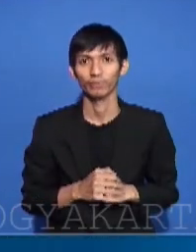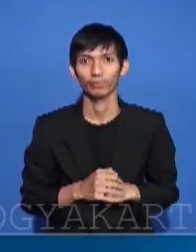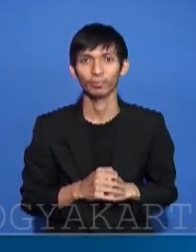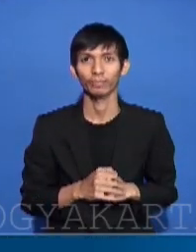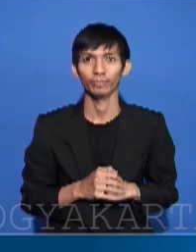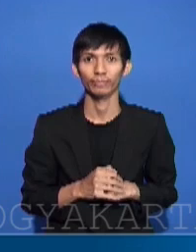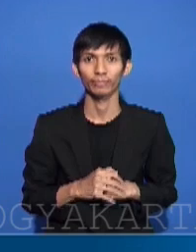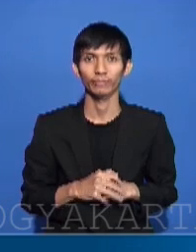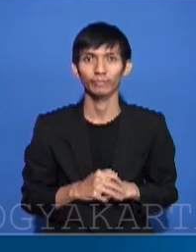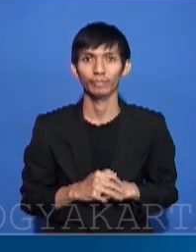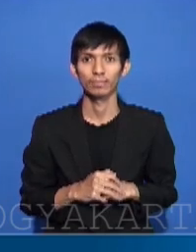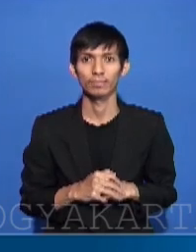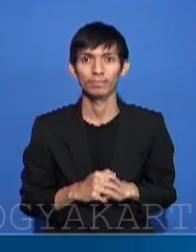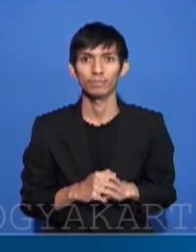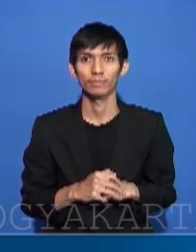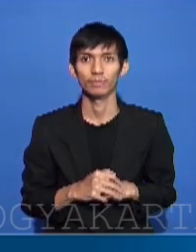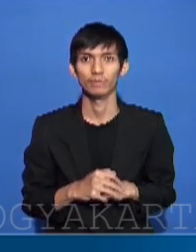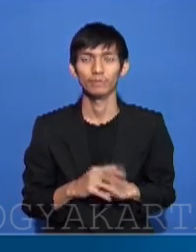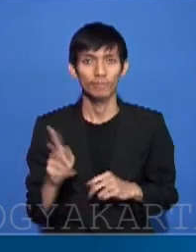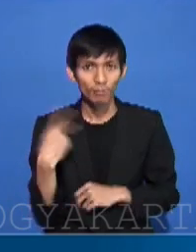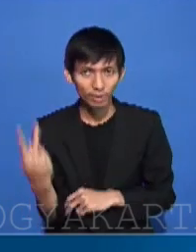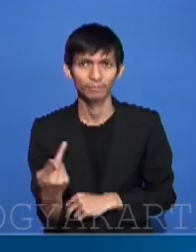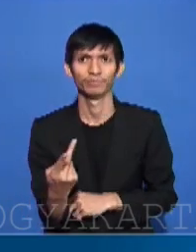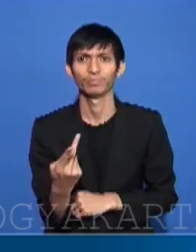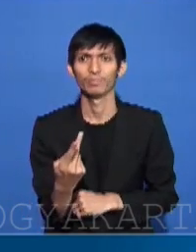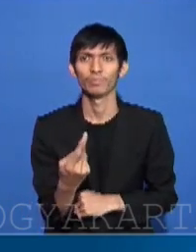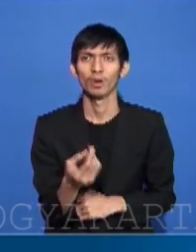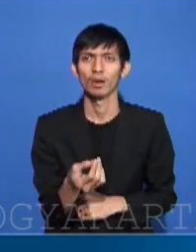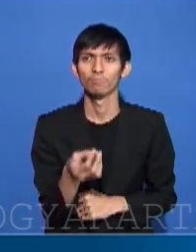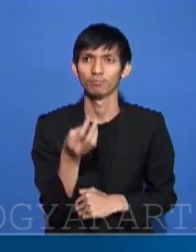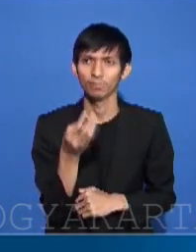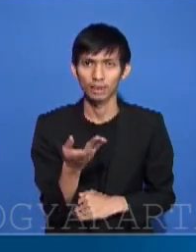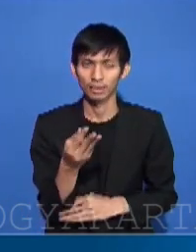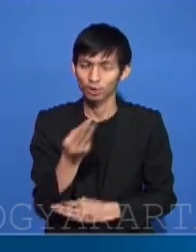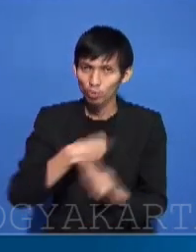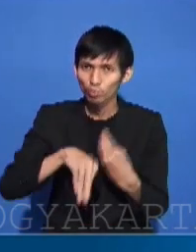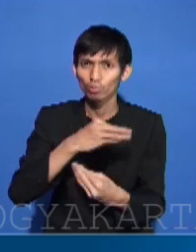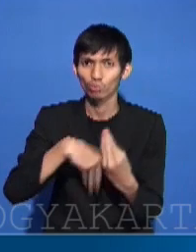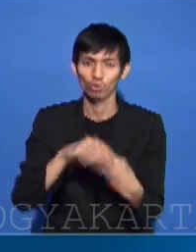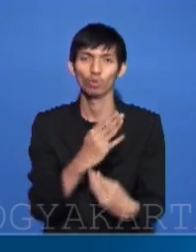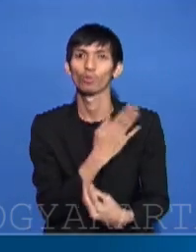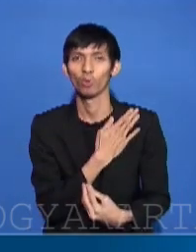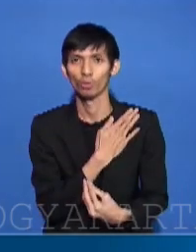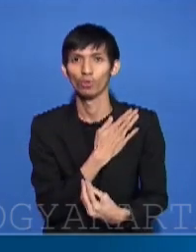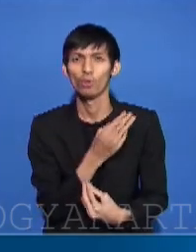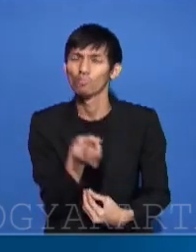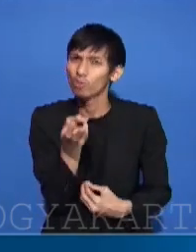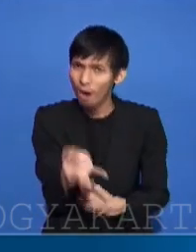Ya, jadi kita mempermudah jamaah untuk beribadah umroh dengan dibukanya beberapa dari beberapa destinasi.